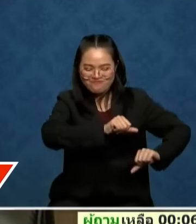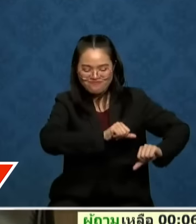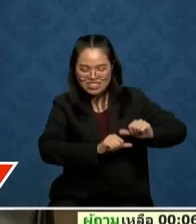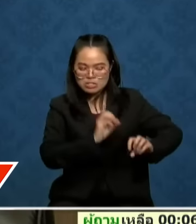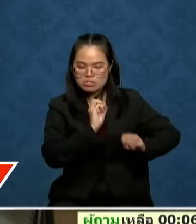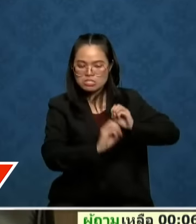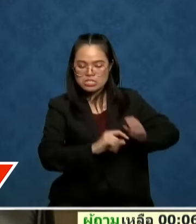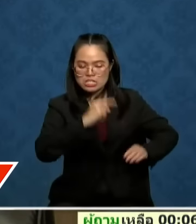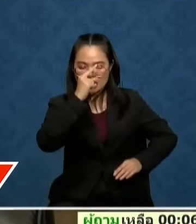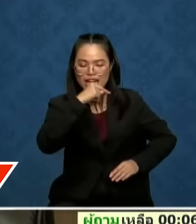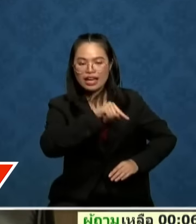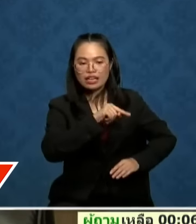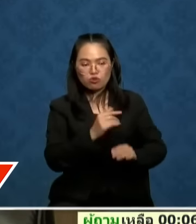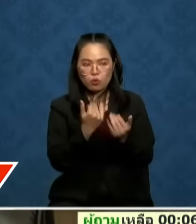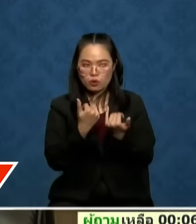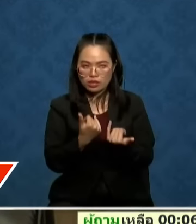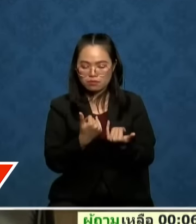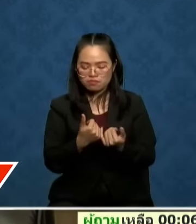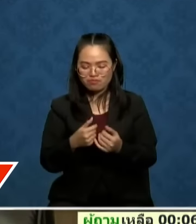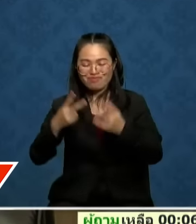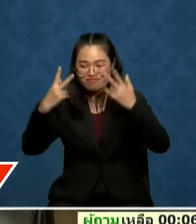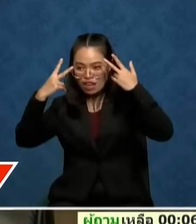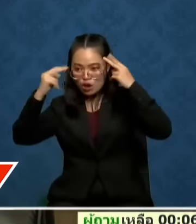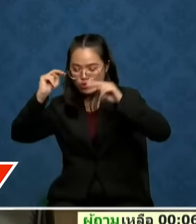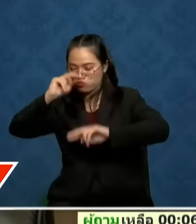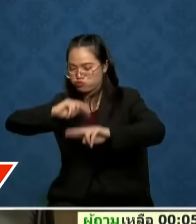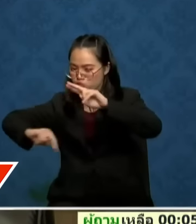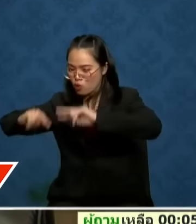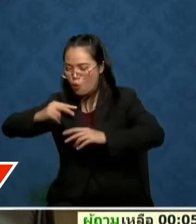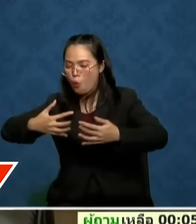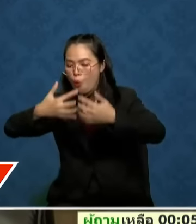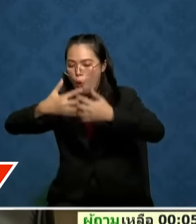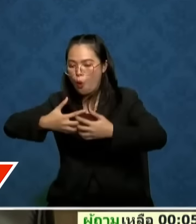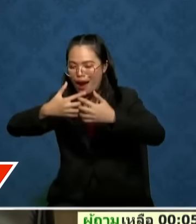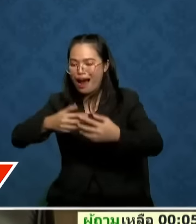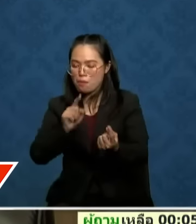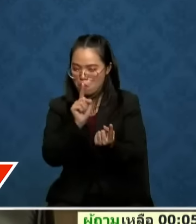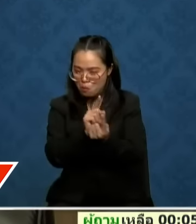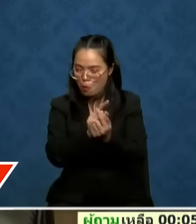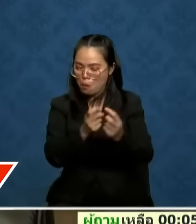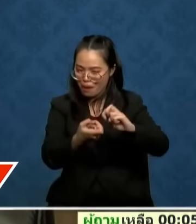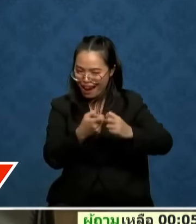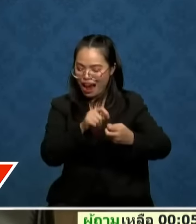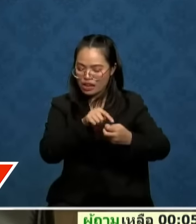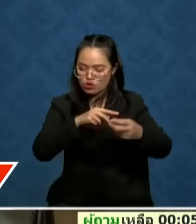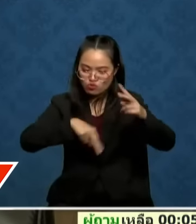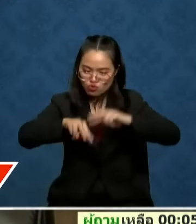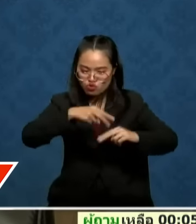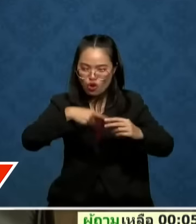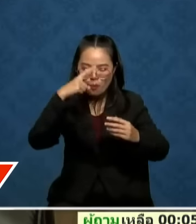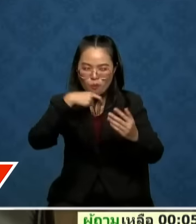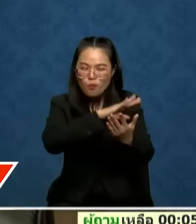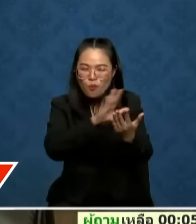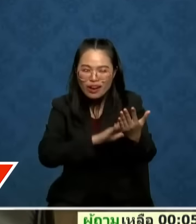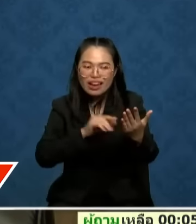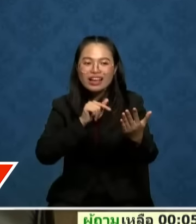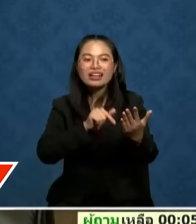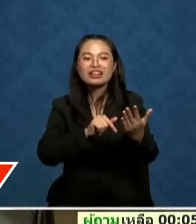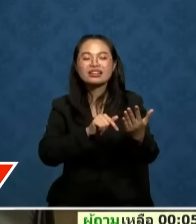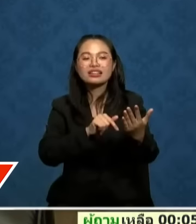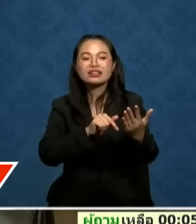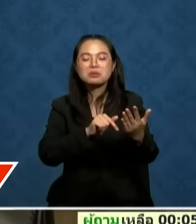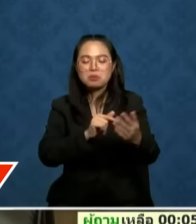านนายกได้มีการสั่งการให้ตรวจสอบสอบทานหาโรงงานที่มีปัญหาเหล่านี้ทั้งหมดเอาแค่วินโปรเซสและเอกอุทัยนะครับไม่